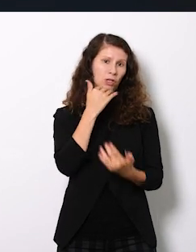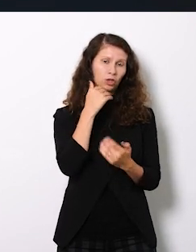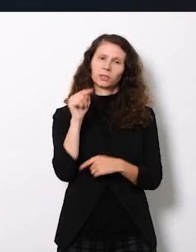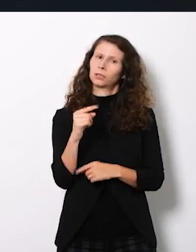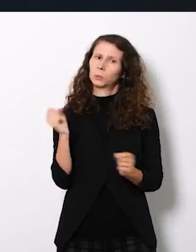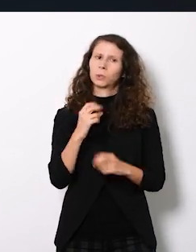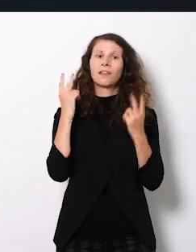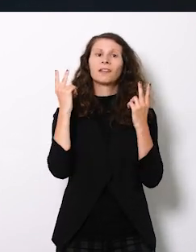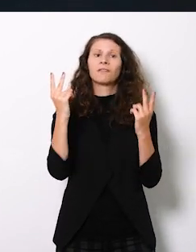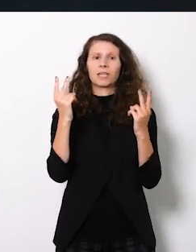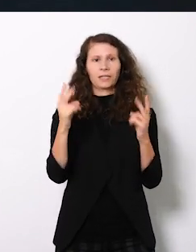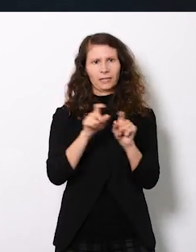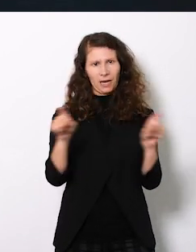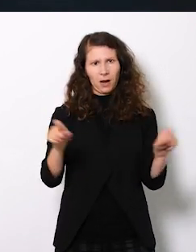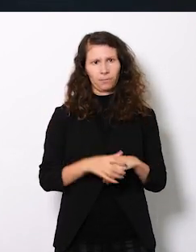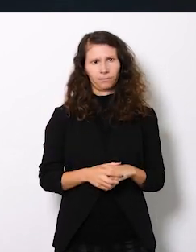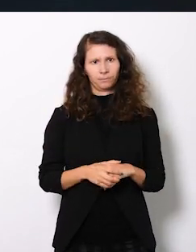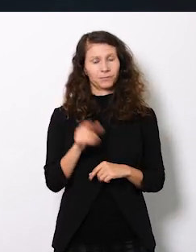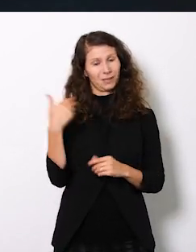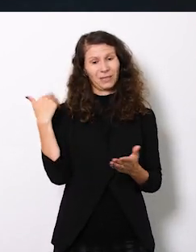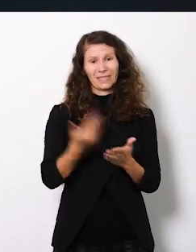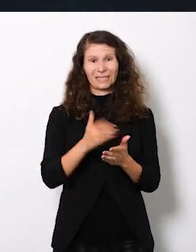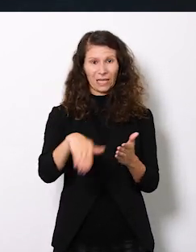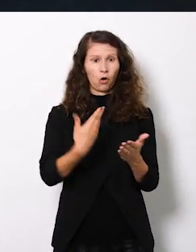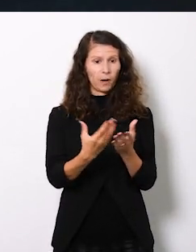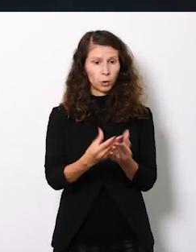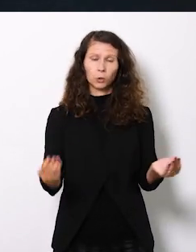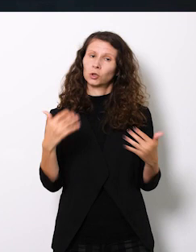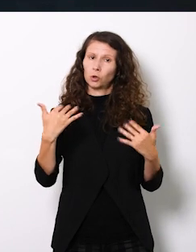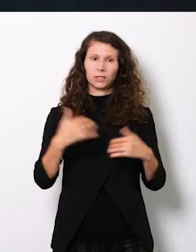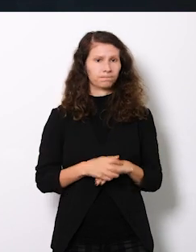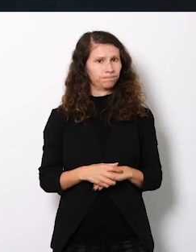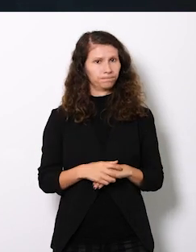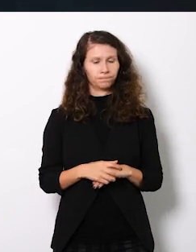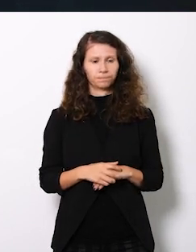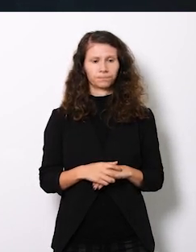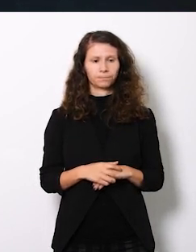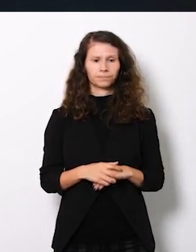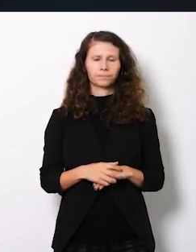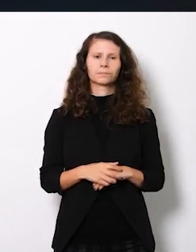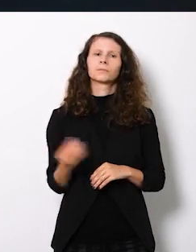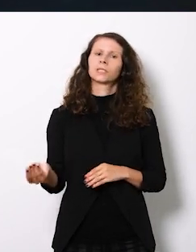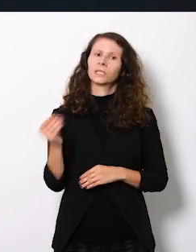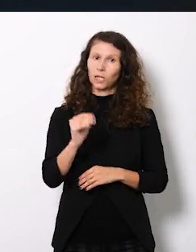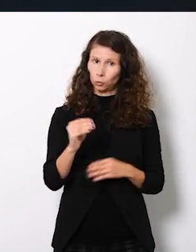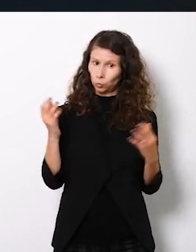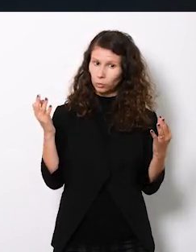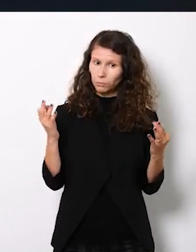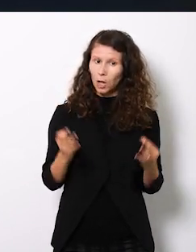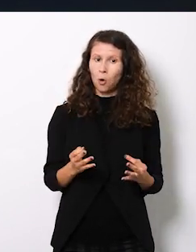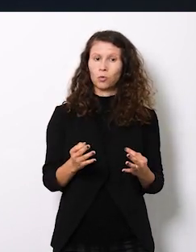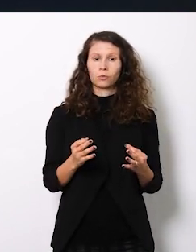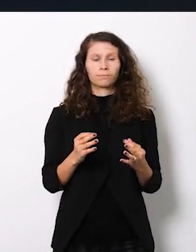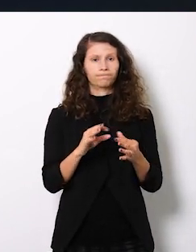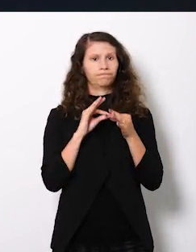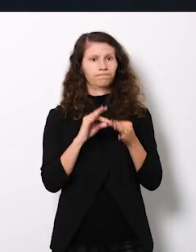ganz große und noch ungelöste Aufgabe. Wir brauchen dann ferner mit Blick